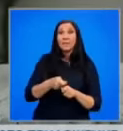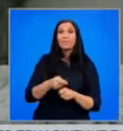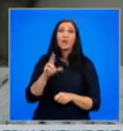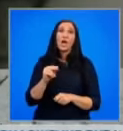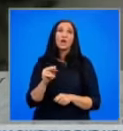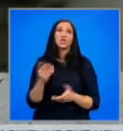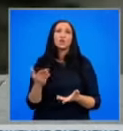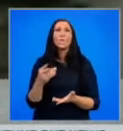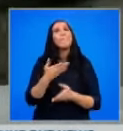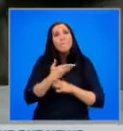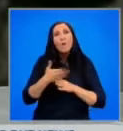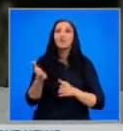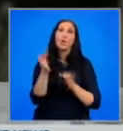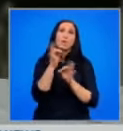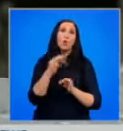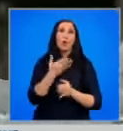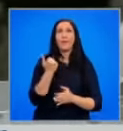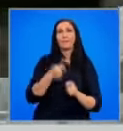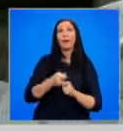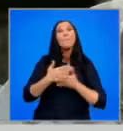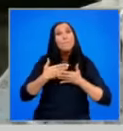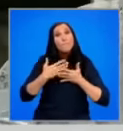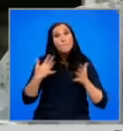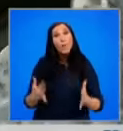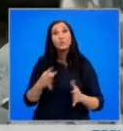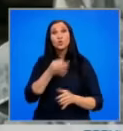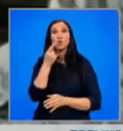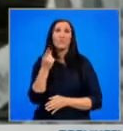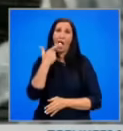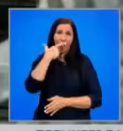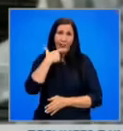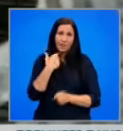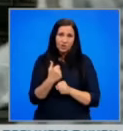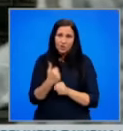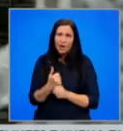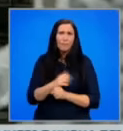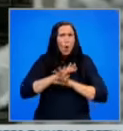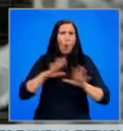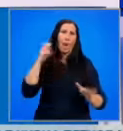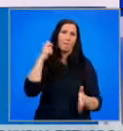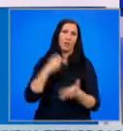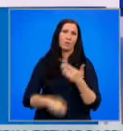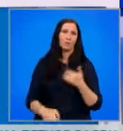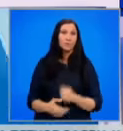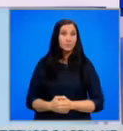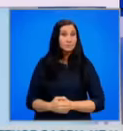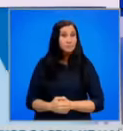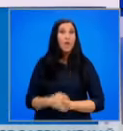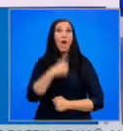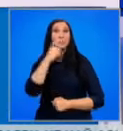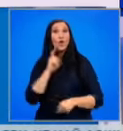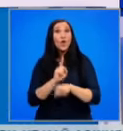път повече нема да го направи. Повече от сигурност. Значи тоа е негов личен акт. И голема глупост.